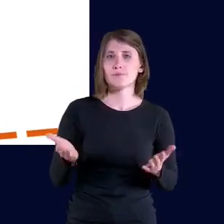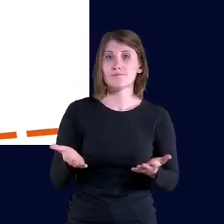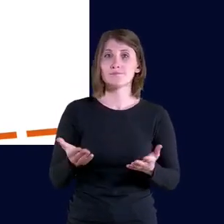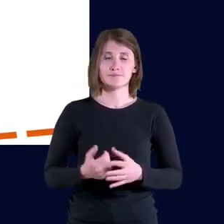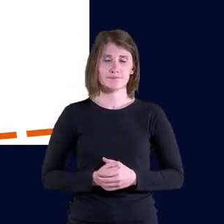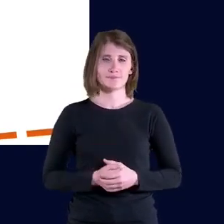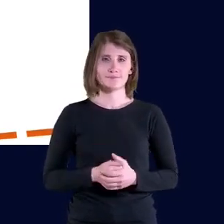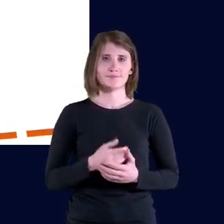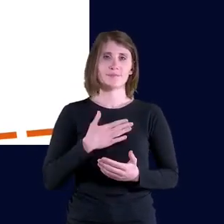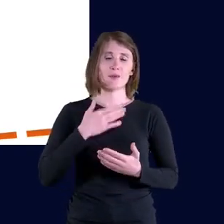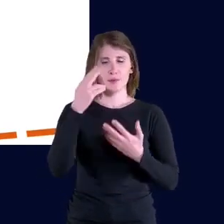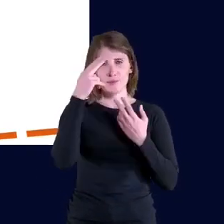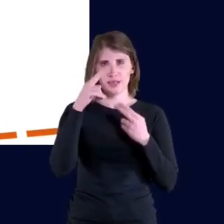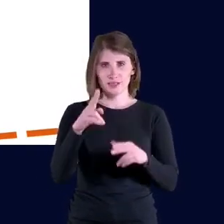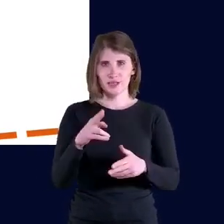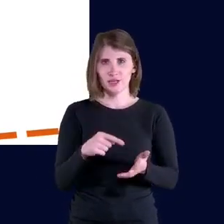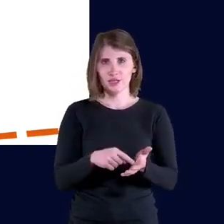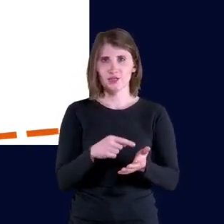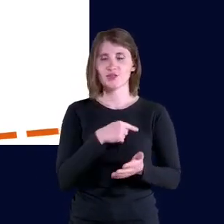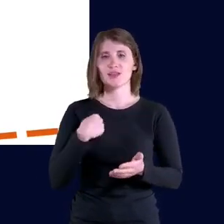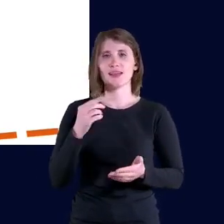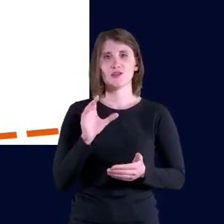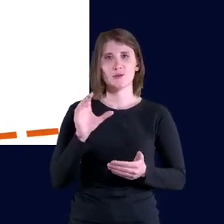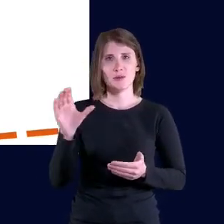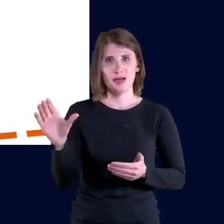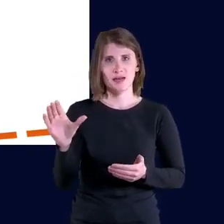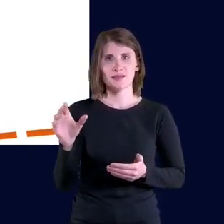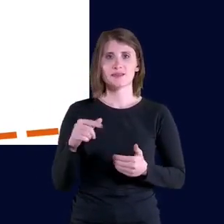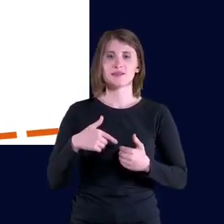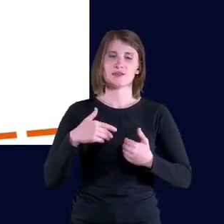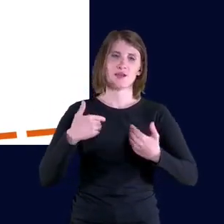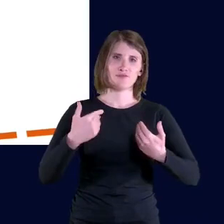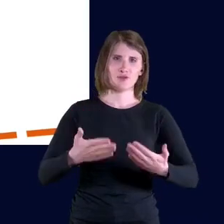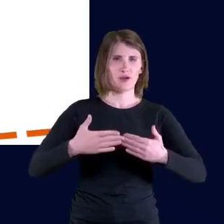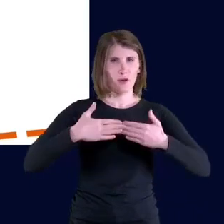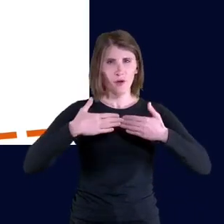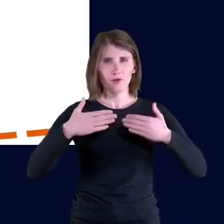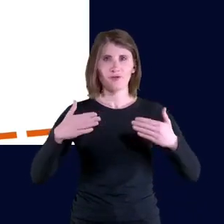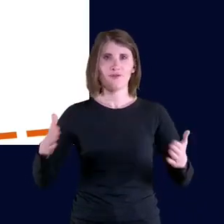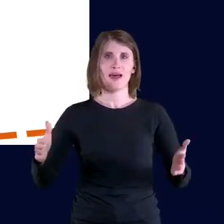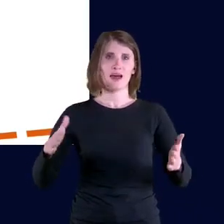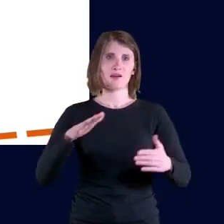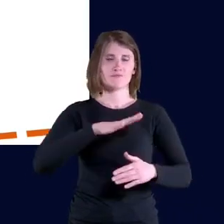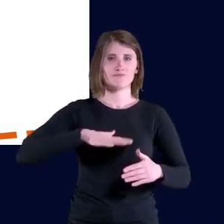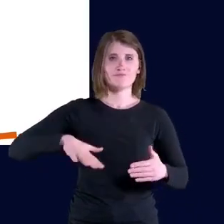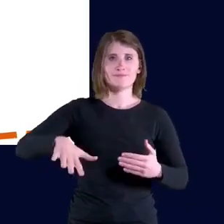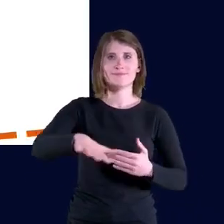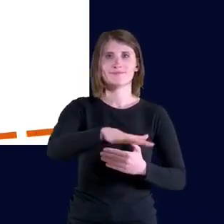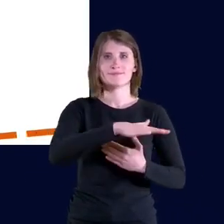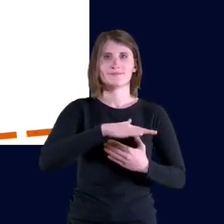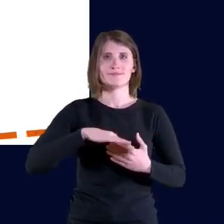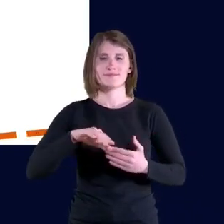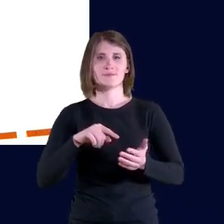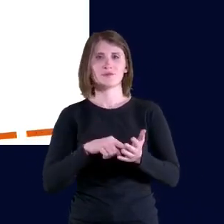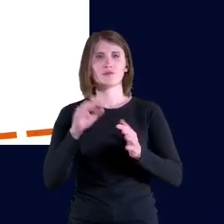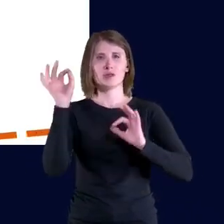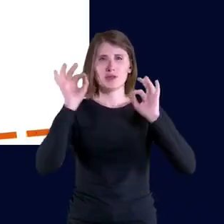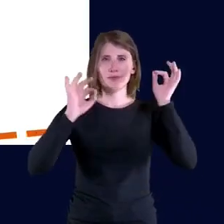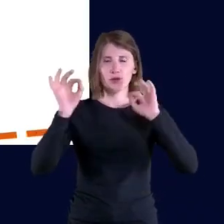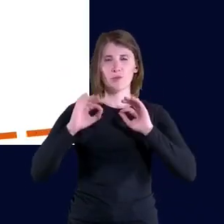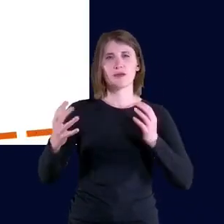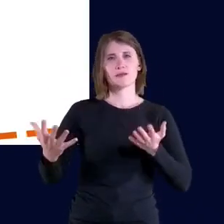Mamy nadzieję że nasza nasza baza będzie zapewniała taką otwartą przestrzeń do gromadzenia tego typu